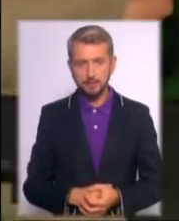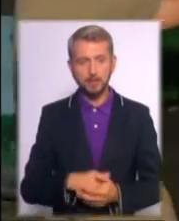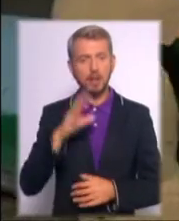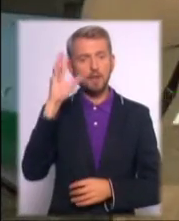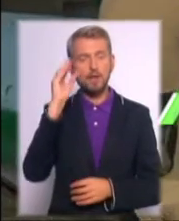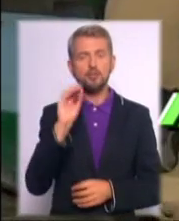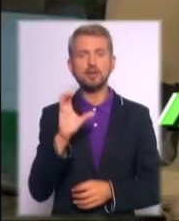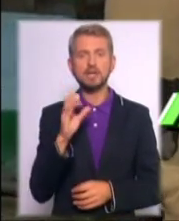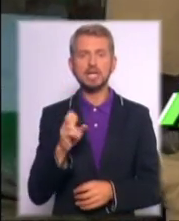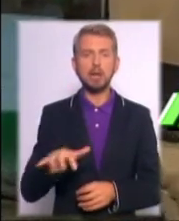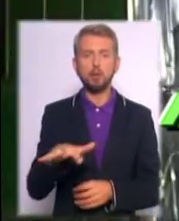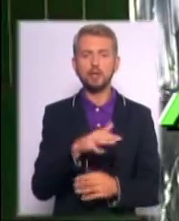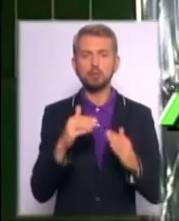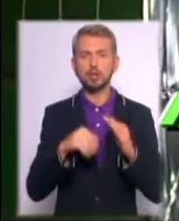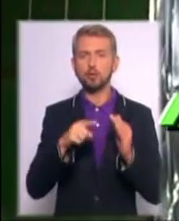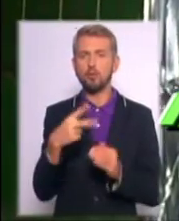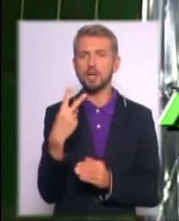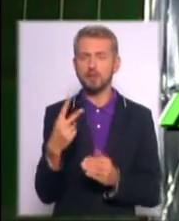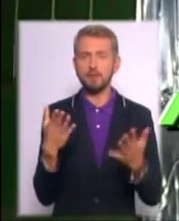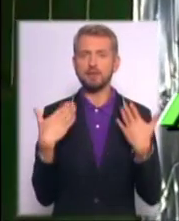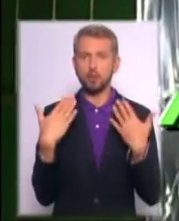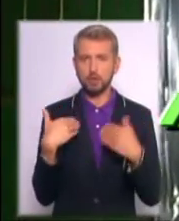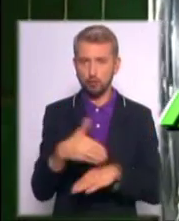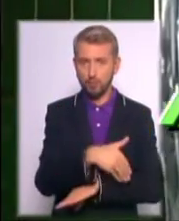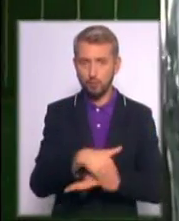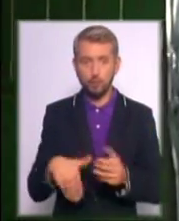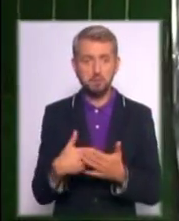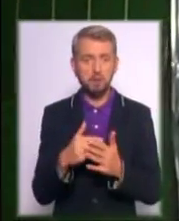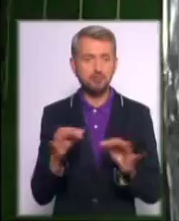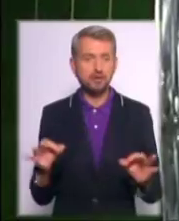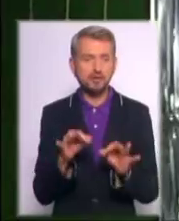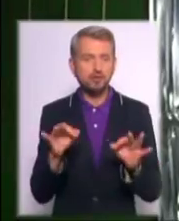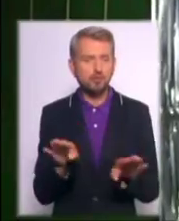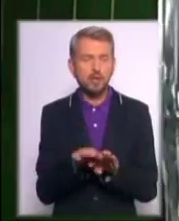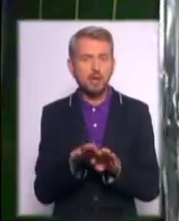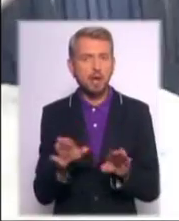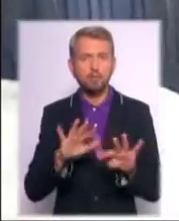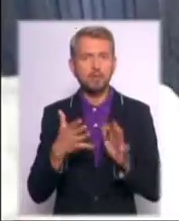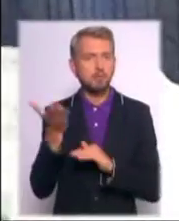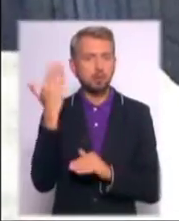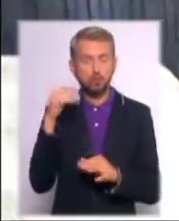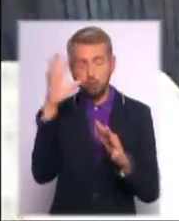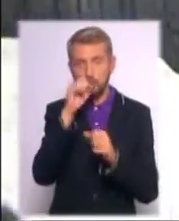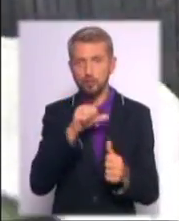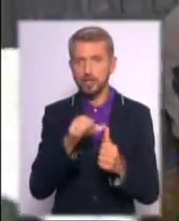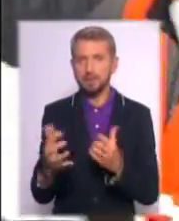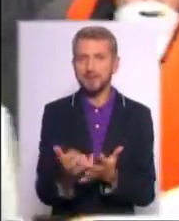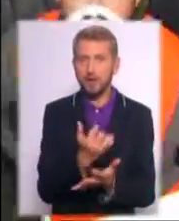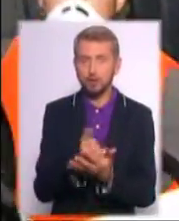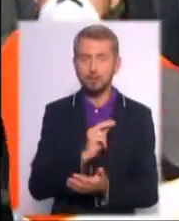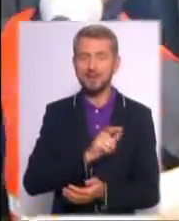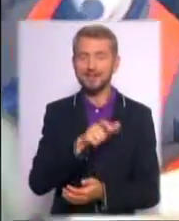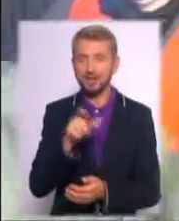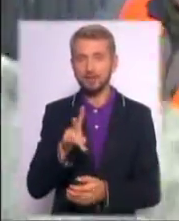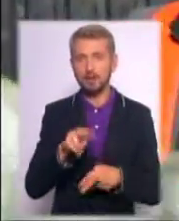Ввечері середи на подвір'ї будинку номер 2, що у Святошинському провулку, майже нічого не нагадує події минулої ночі, крім знахідок працівників на